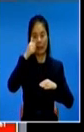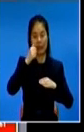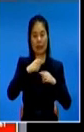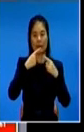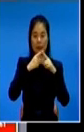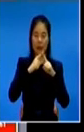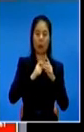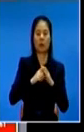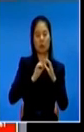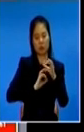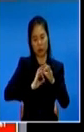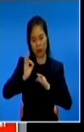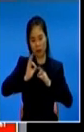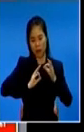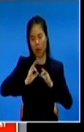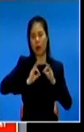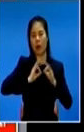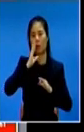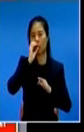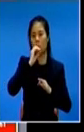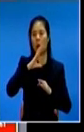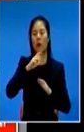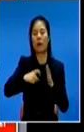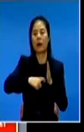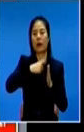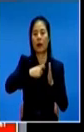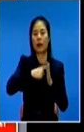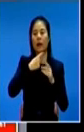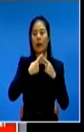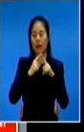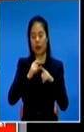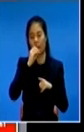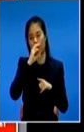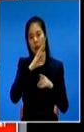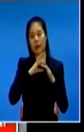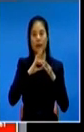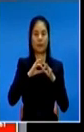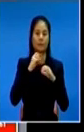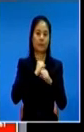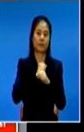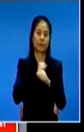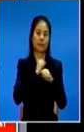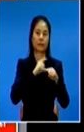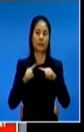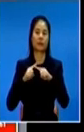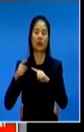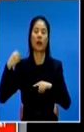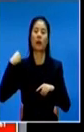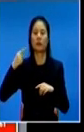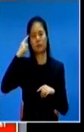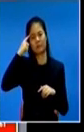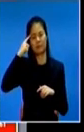เพียงแต่ว่าน้ำหนักที่เราจะ เขียนข้อจำกัดไว้เนี่ยเราก็ลดน้ำหนักลงไปคือให้มีดุลพินิจ